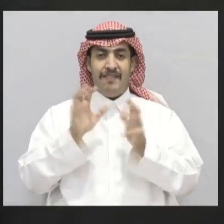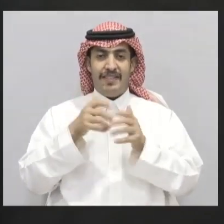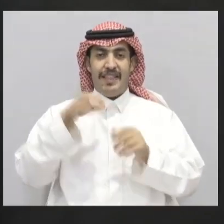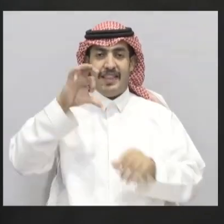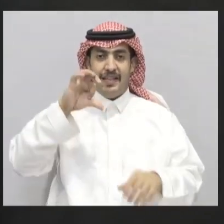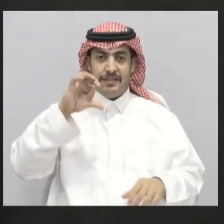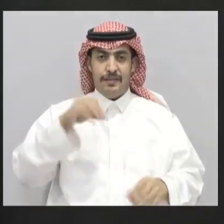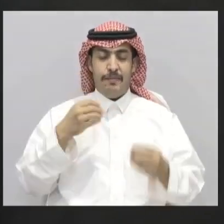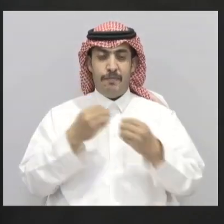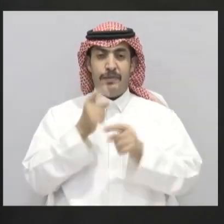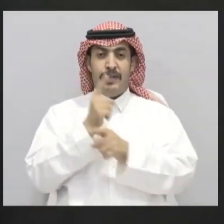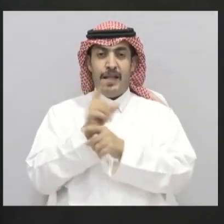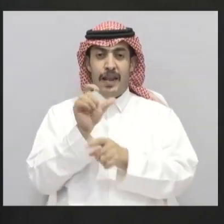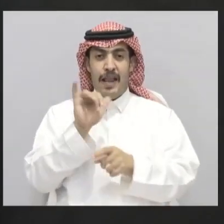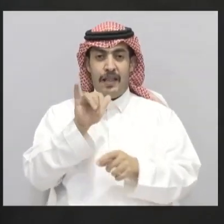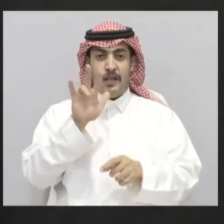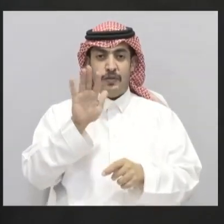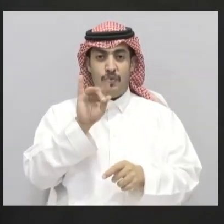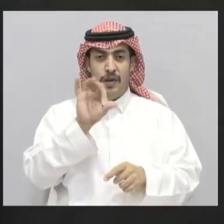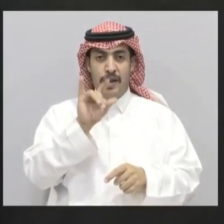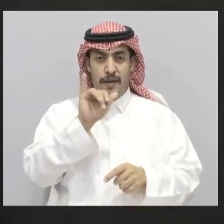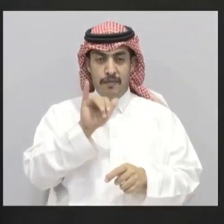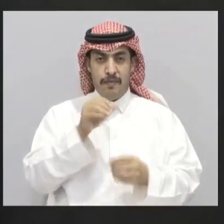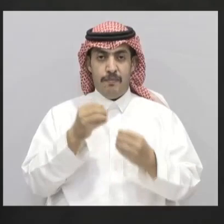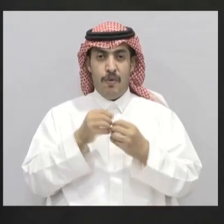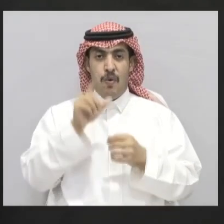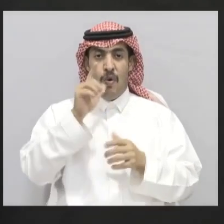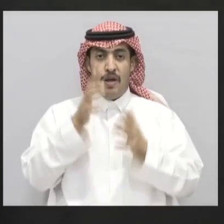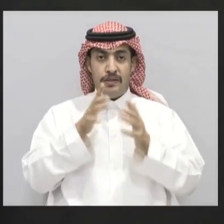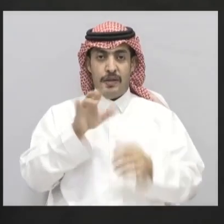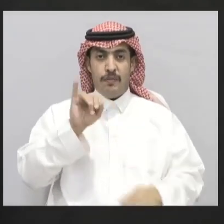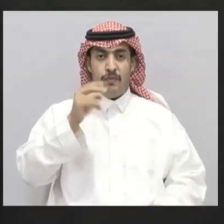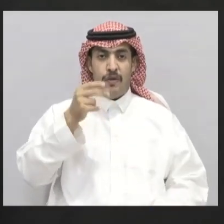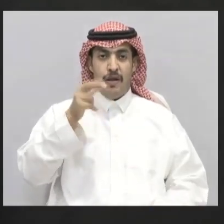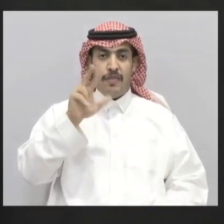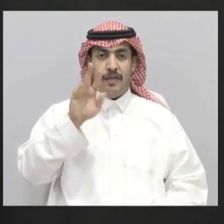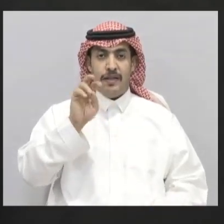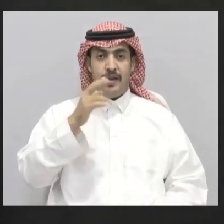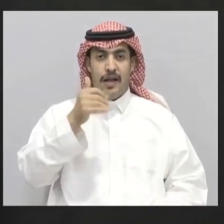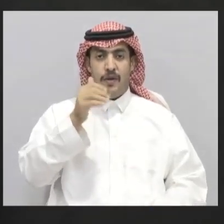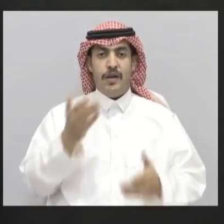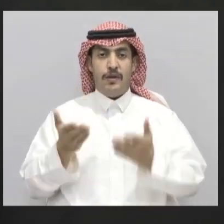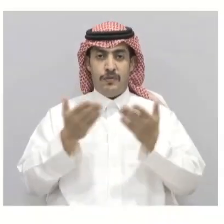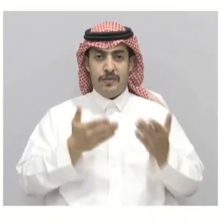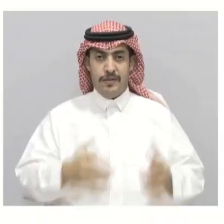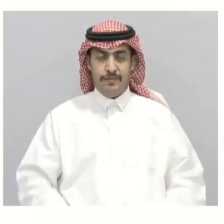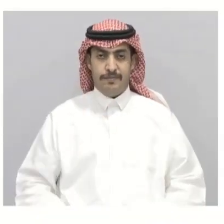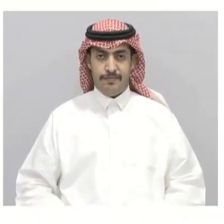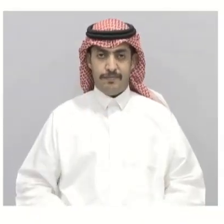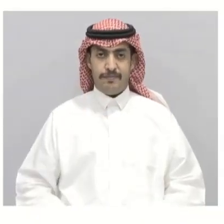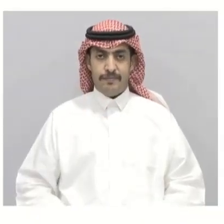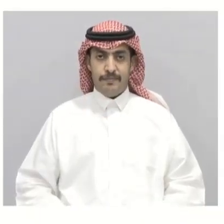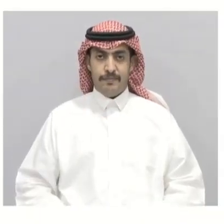التاسع معكم الاستاذه ندى السويلمي لغه الاشاره الاستاذ معاذ القرعاوي فاهلا ومرحبا بكم